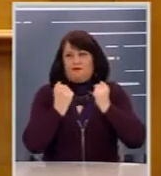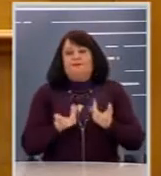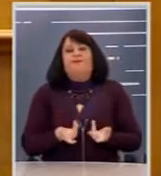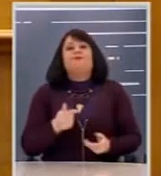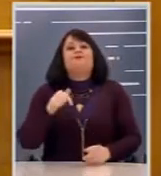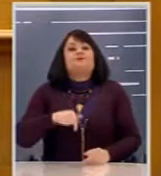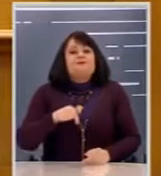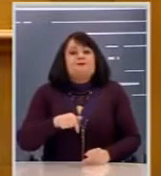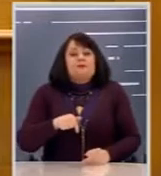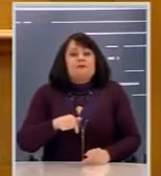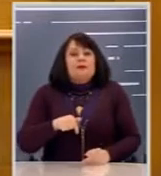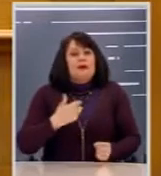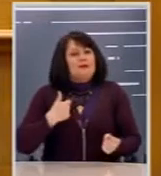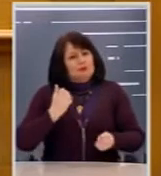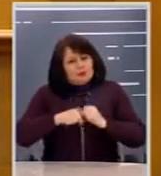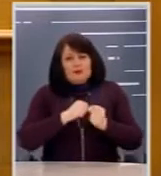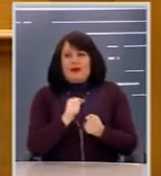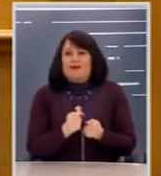και κύριοι βουλευτές,